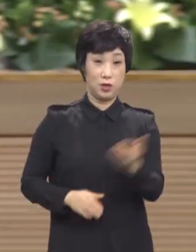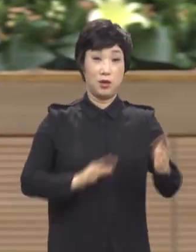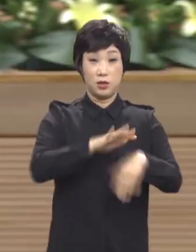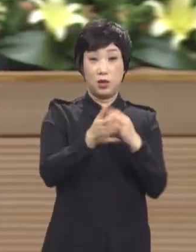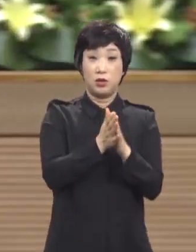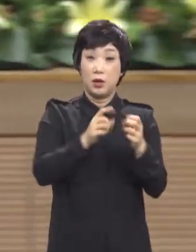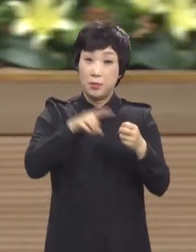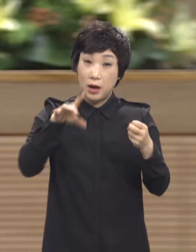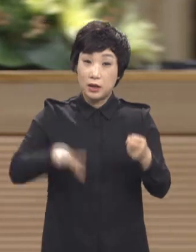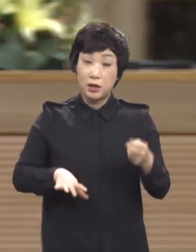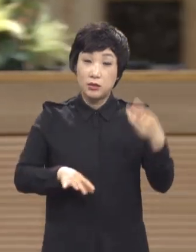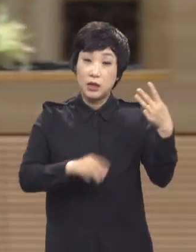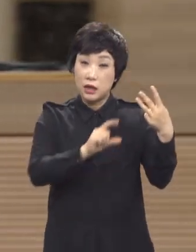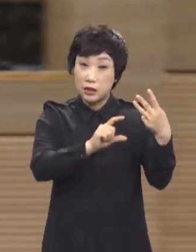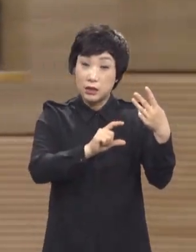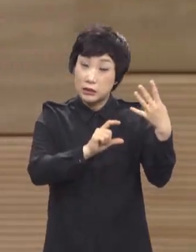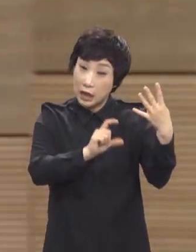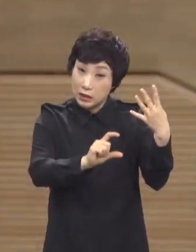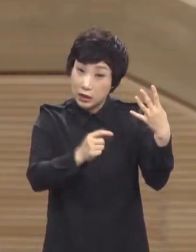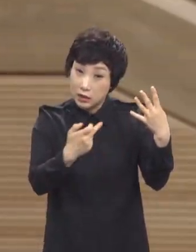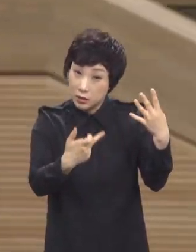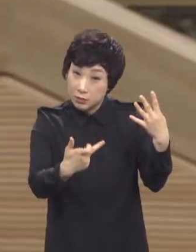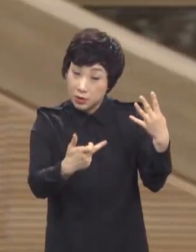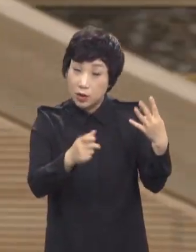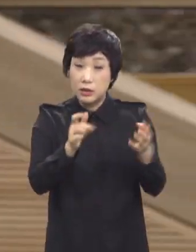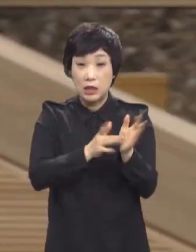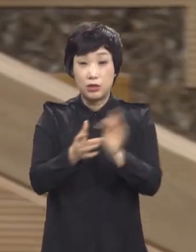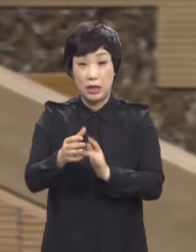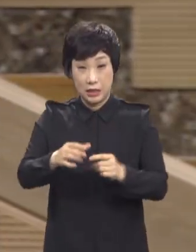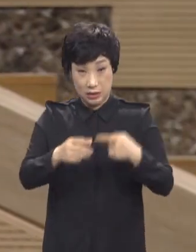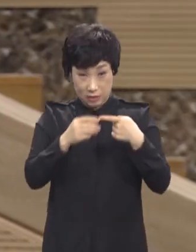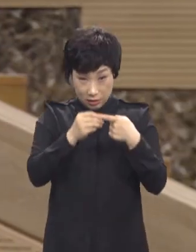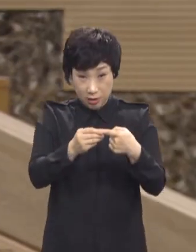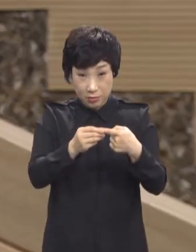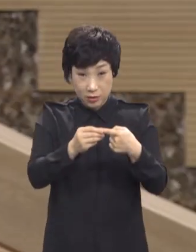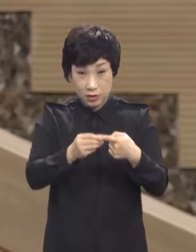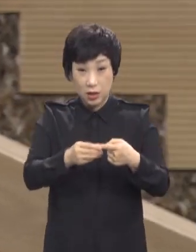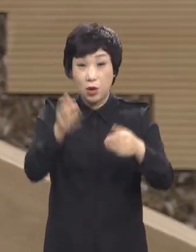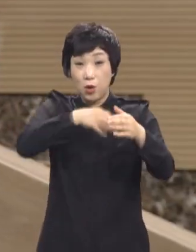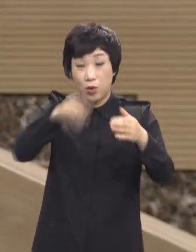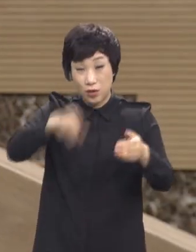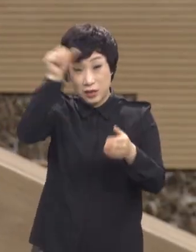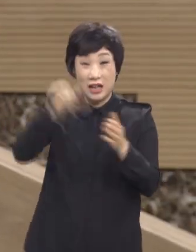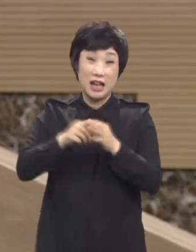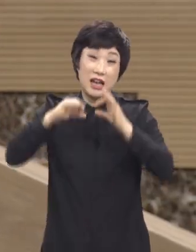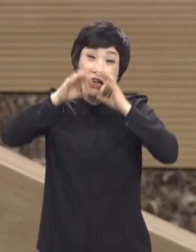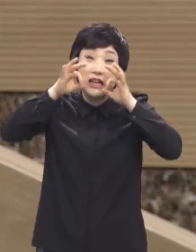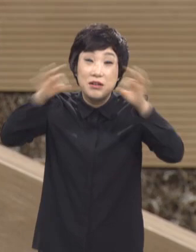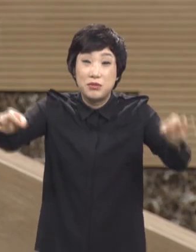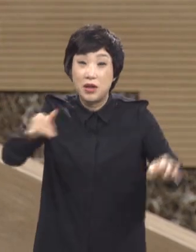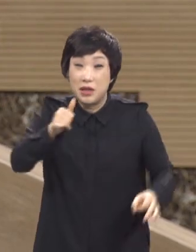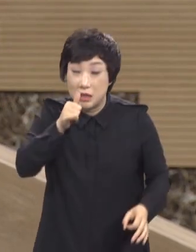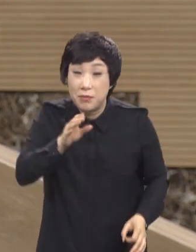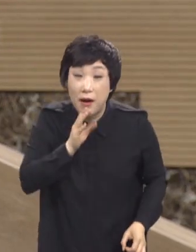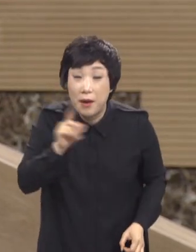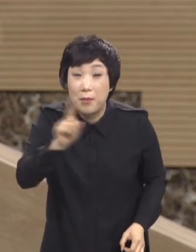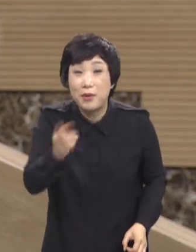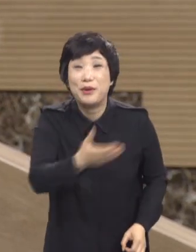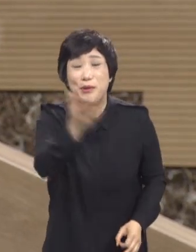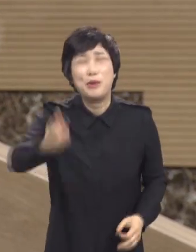4장 17절 예수님의 첫 번째 공생애에 외친 음성이 회개하라.